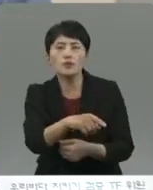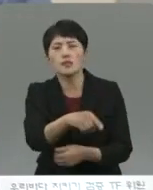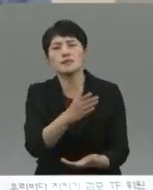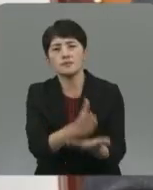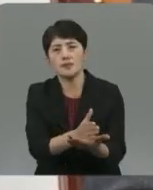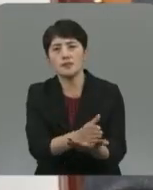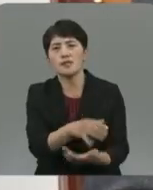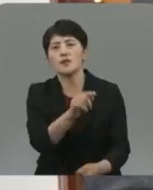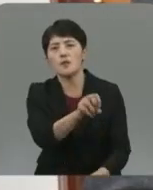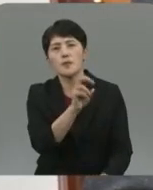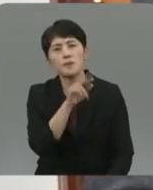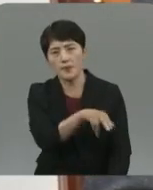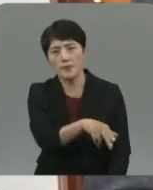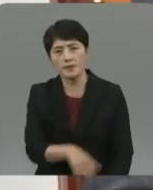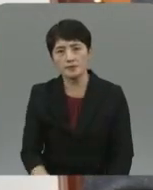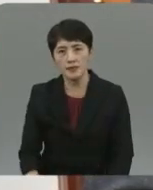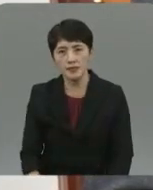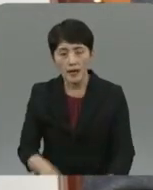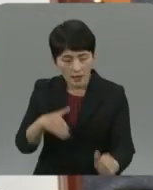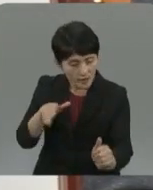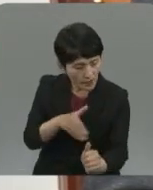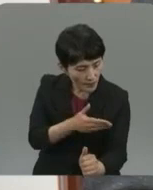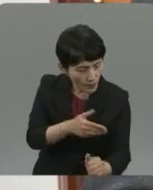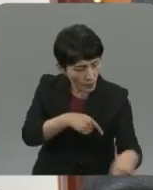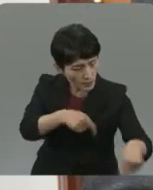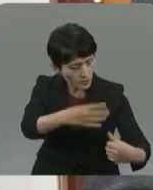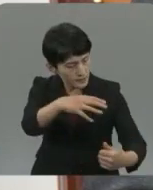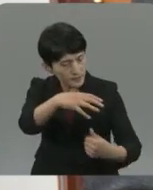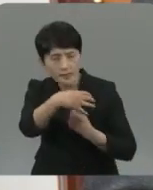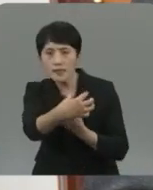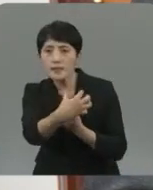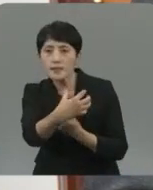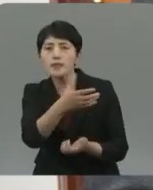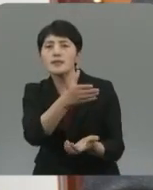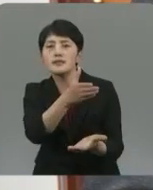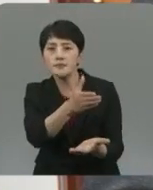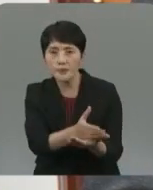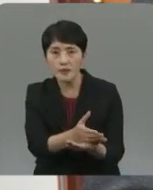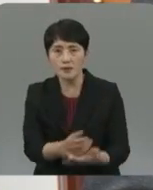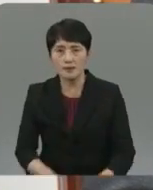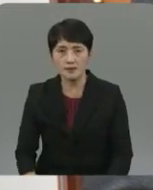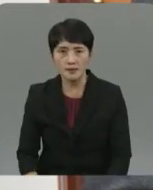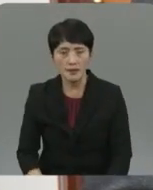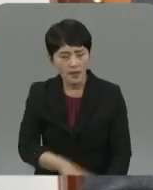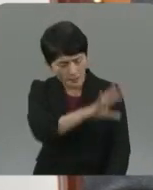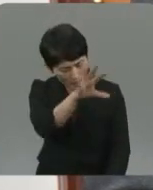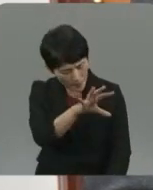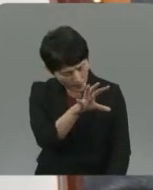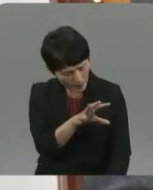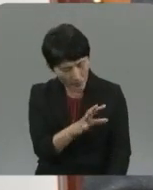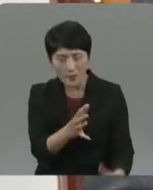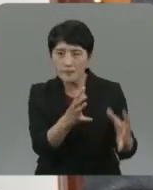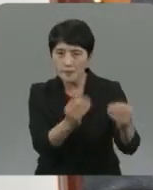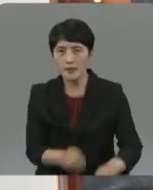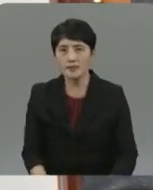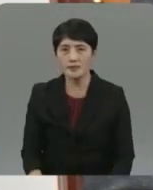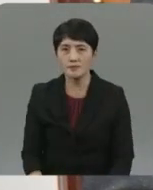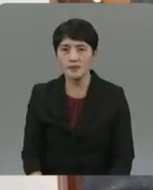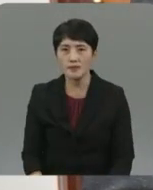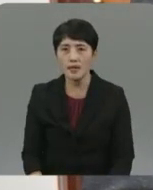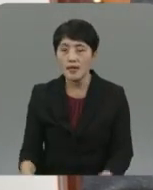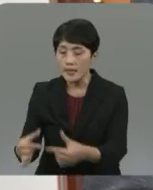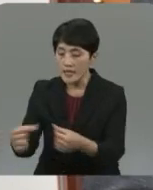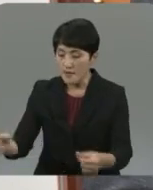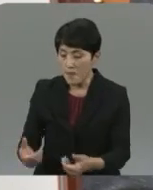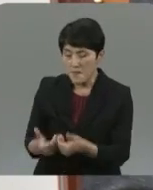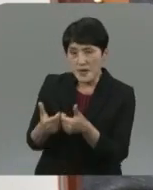Oppositionspartei kündigte dagegen einen erbitterten Kampf gegen Japans Plan an die Regierungspartei hielt heute mit der Regierung eine